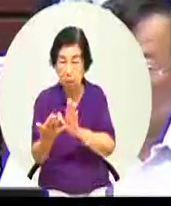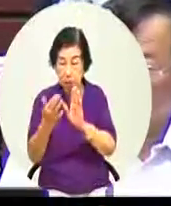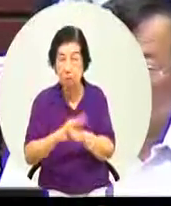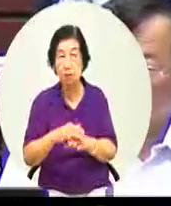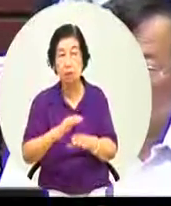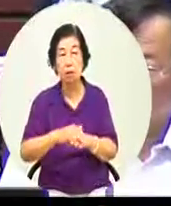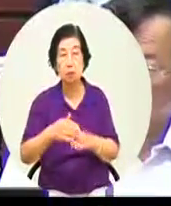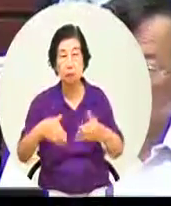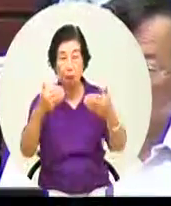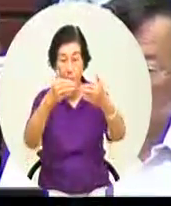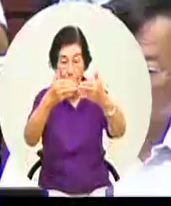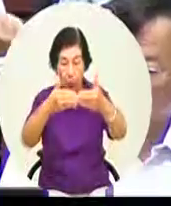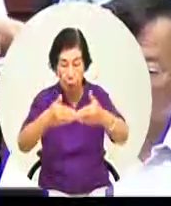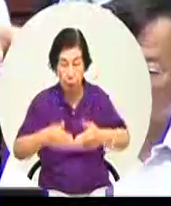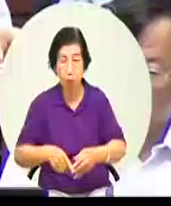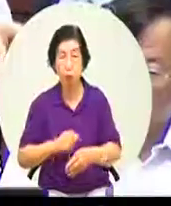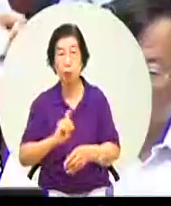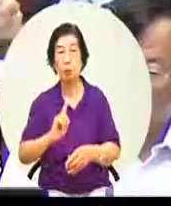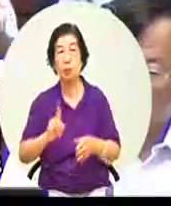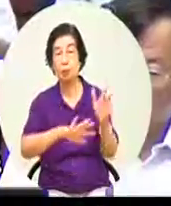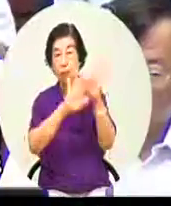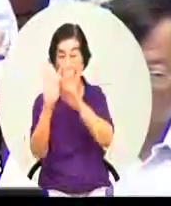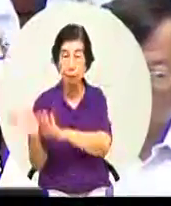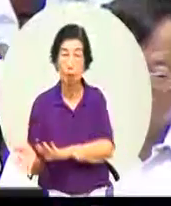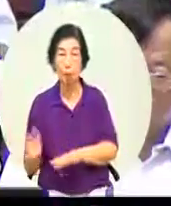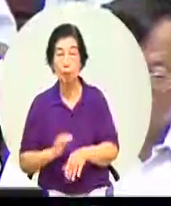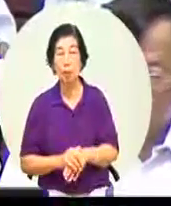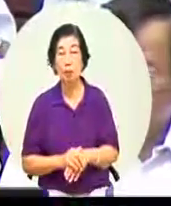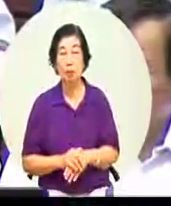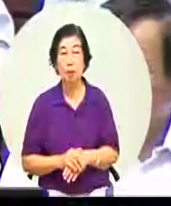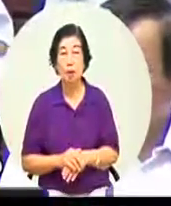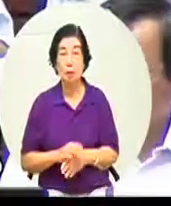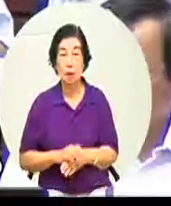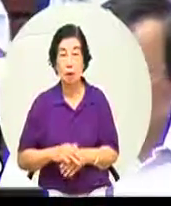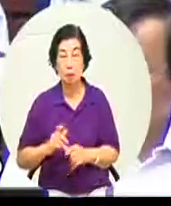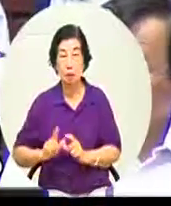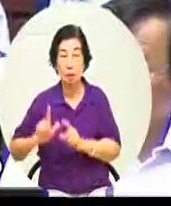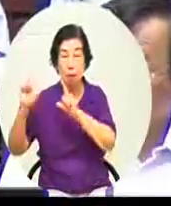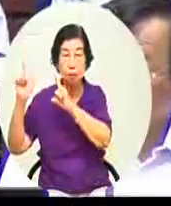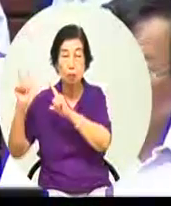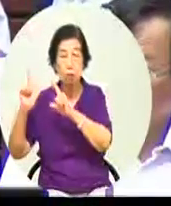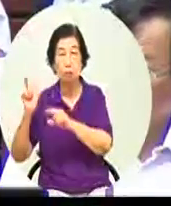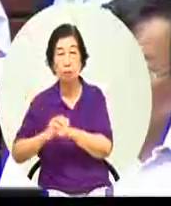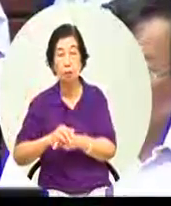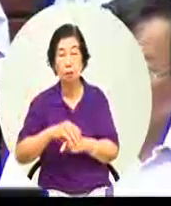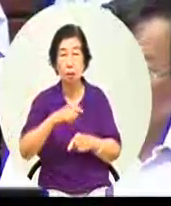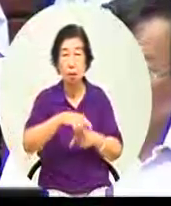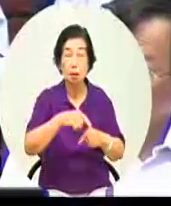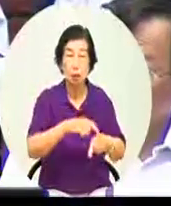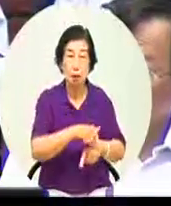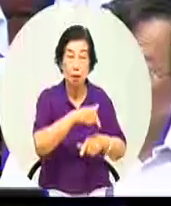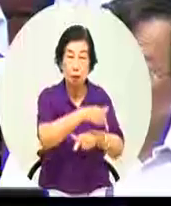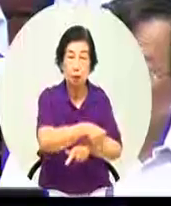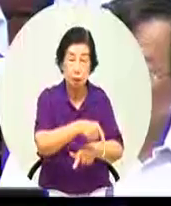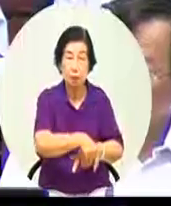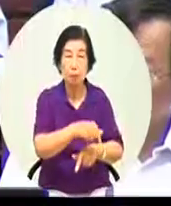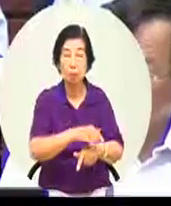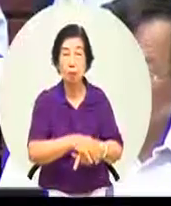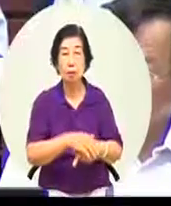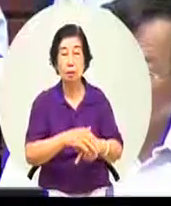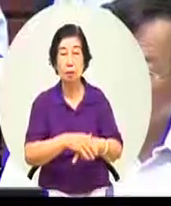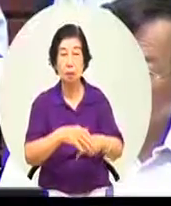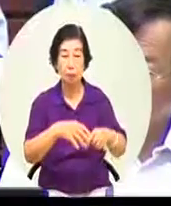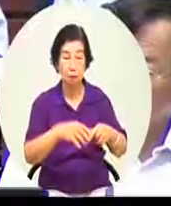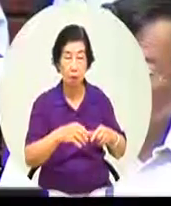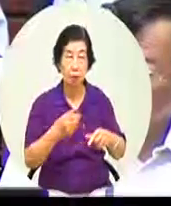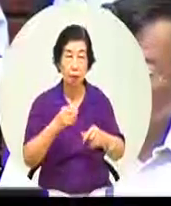想在这个过程里面我们知道在这个东南亚国家或东协国家里面呢，有很多都是穆斯林，所以我们在行销的过